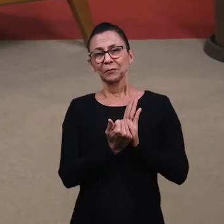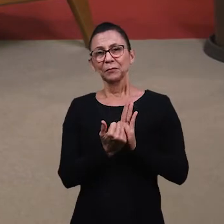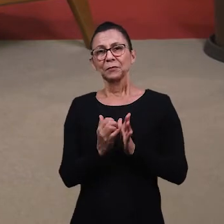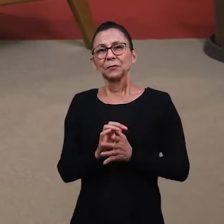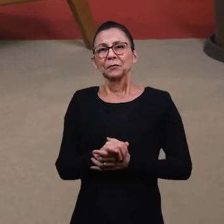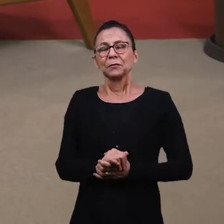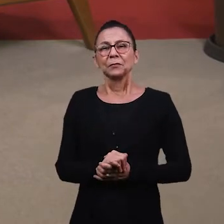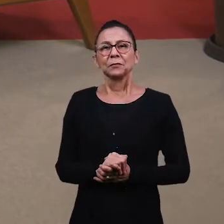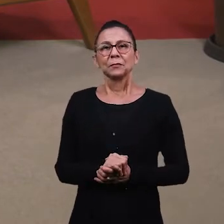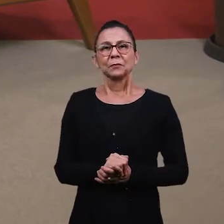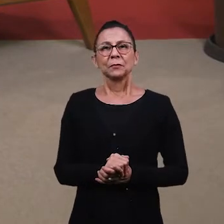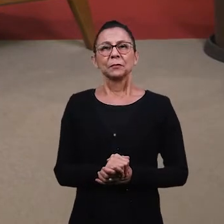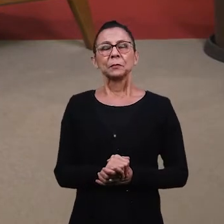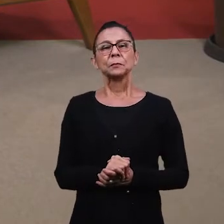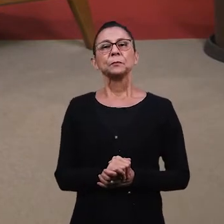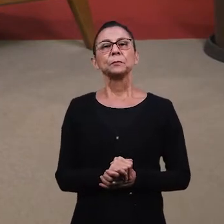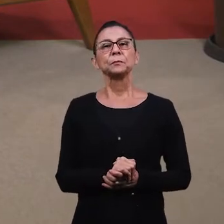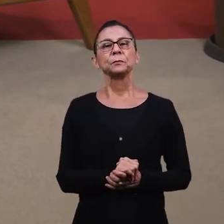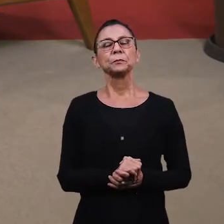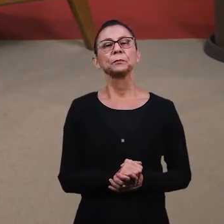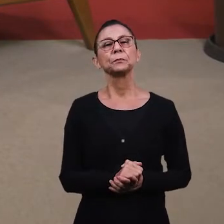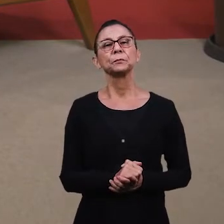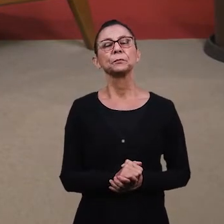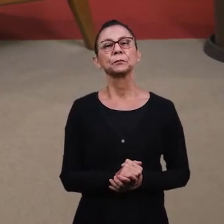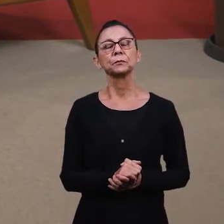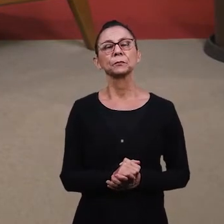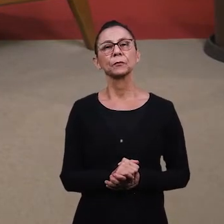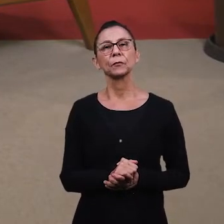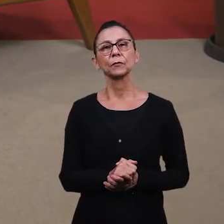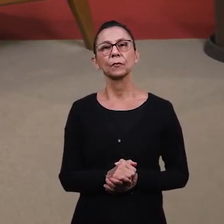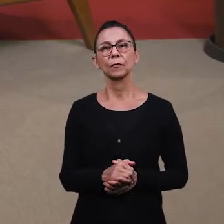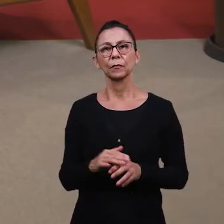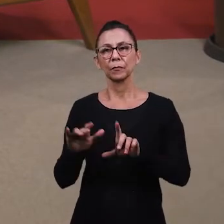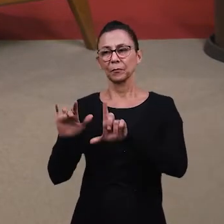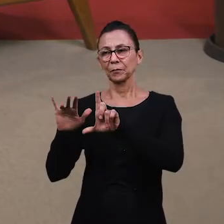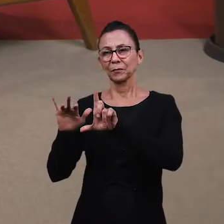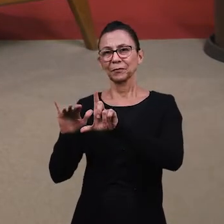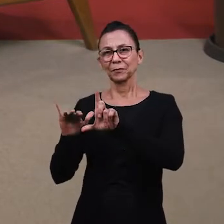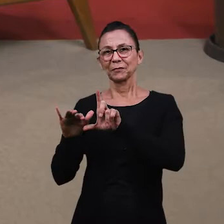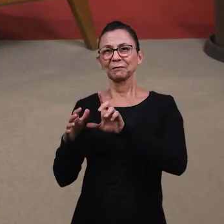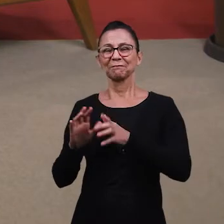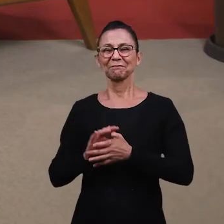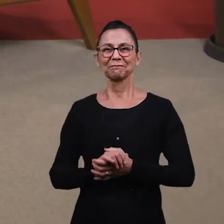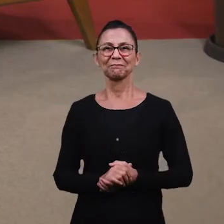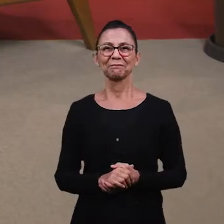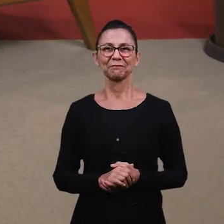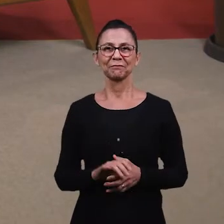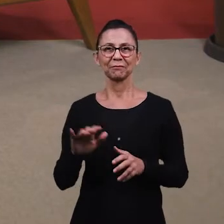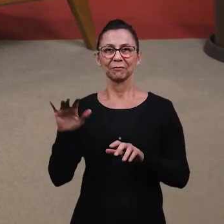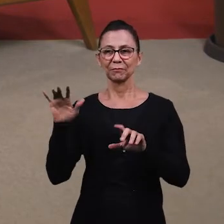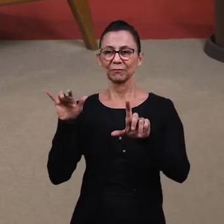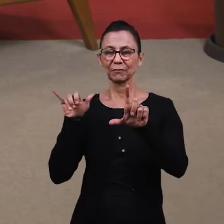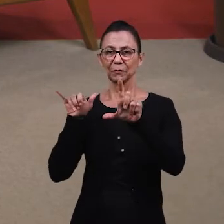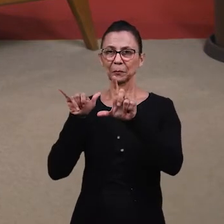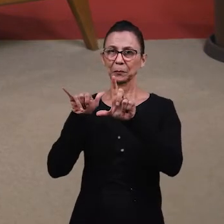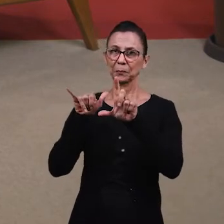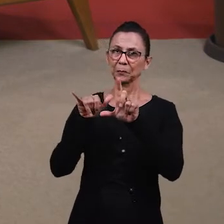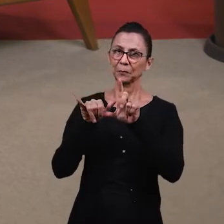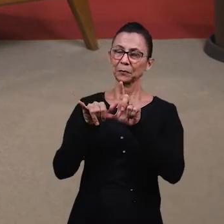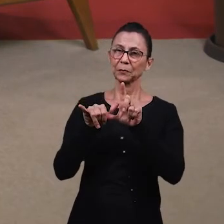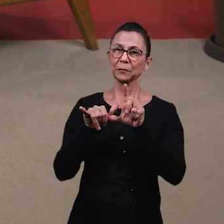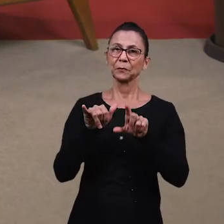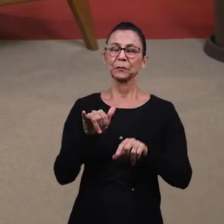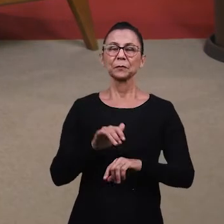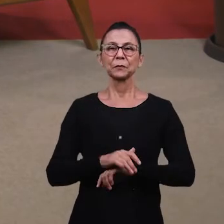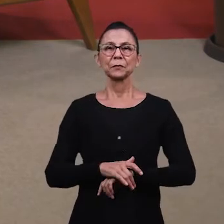vous passer ici la question que nous allons poser. Il y a le QR code que vous pouvez pointer à l'appareil photo de votre smartphone et répondre